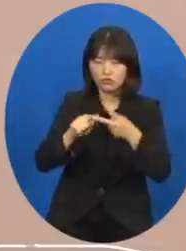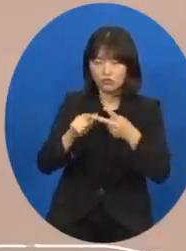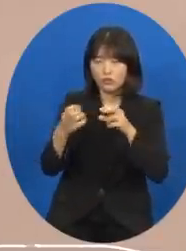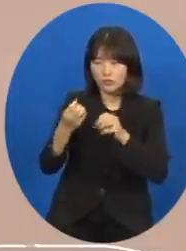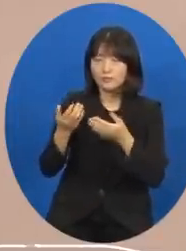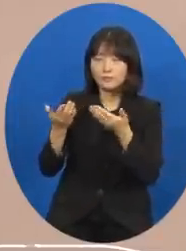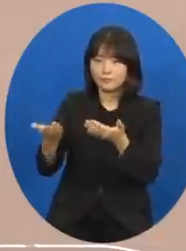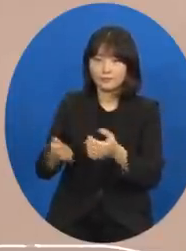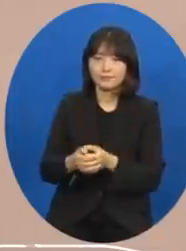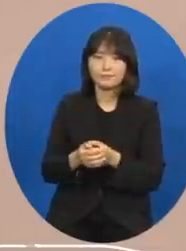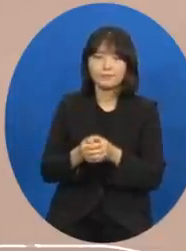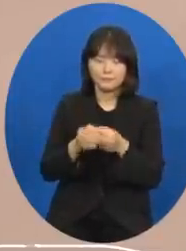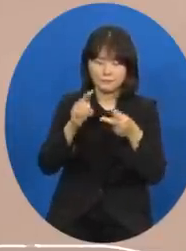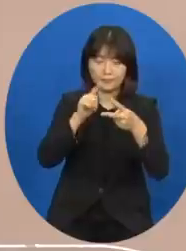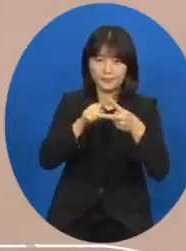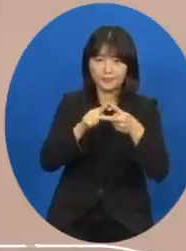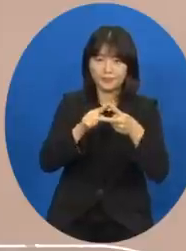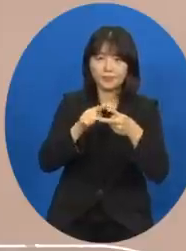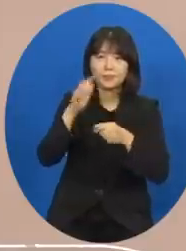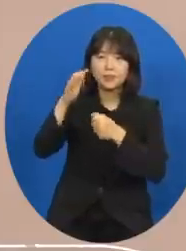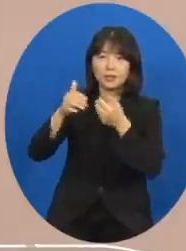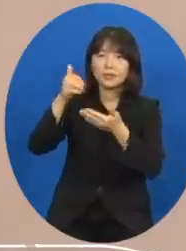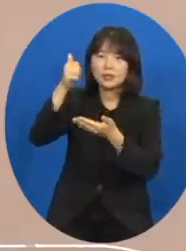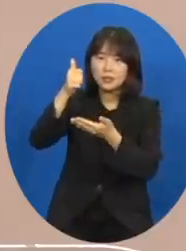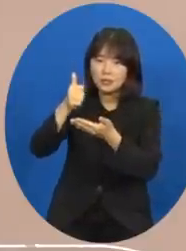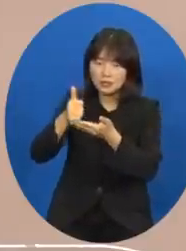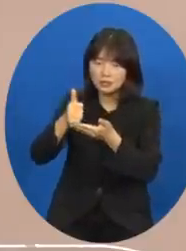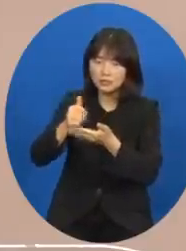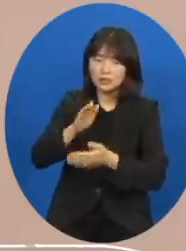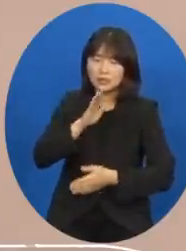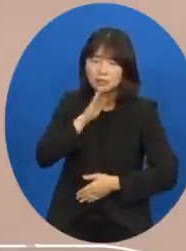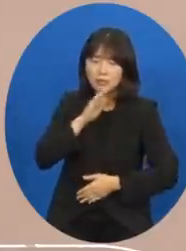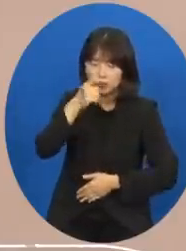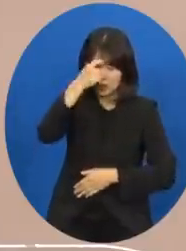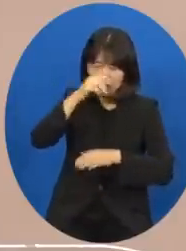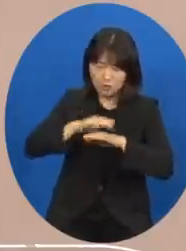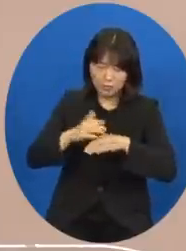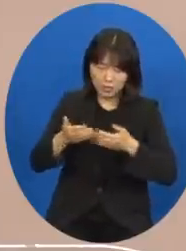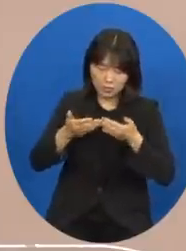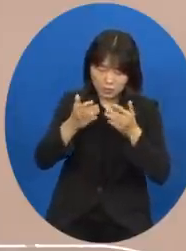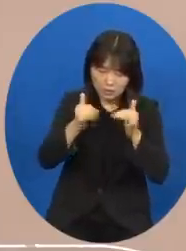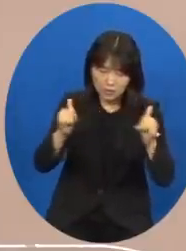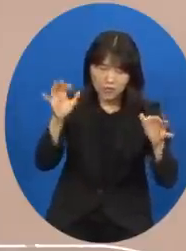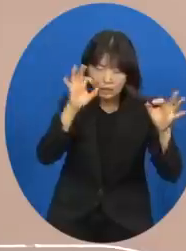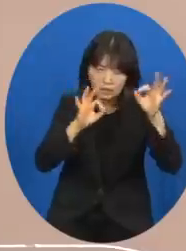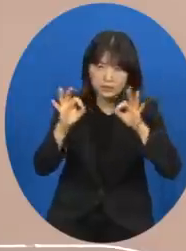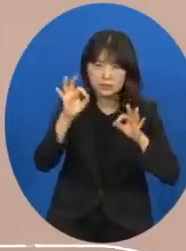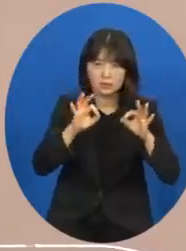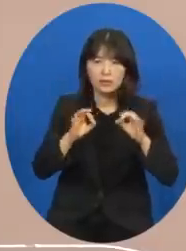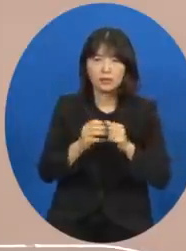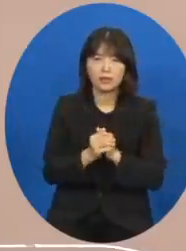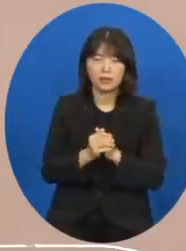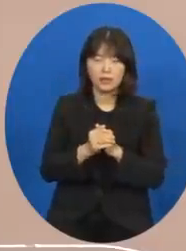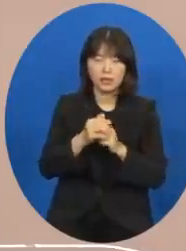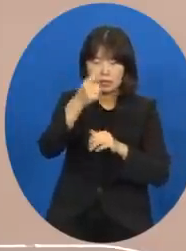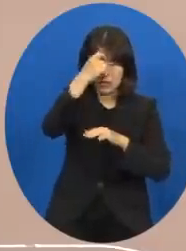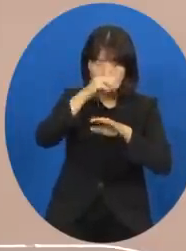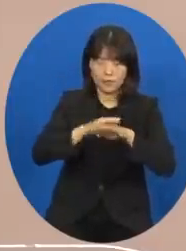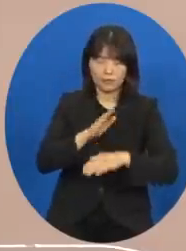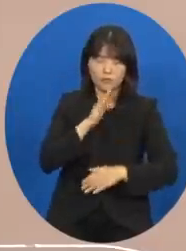하셨습니다. 하나는, 하나님 참으로 예배하는 자를 찾으신다. 예배가 너무 중요하다는